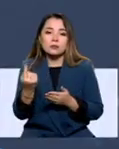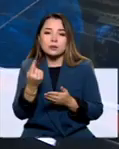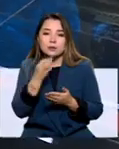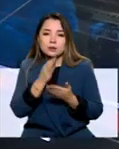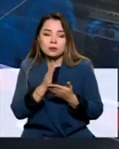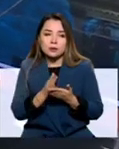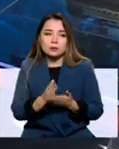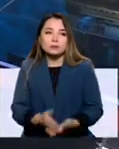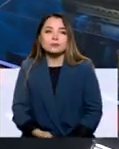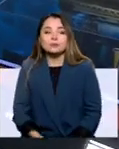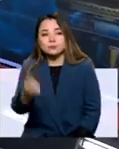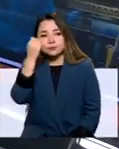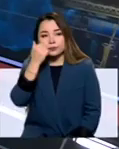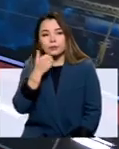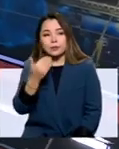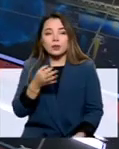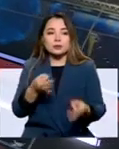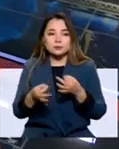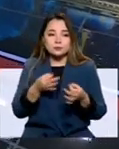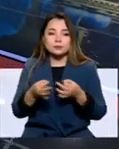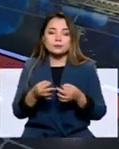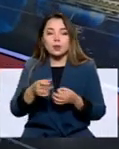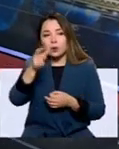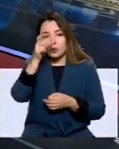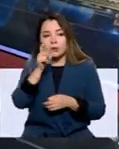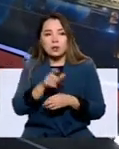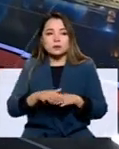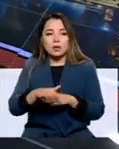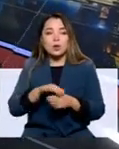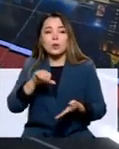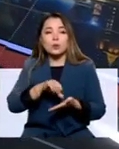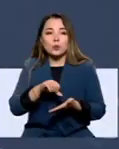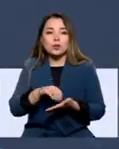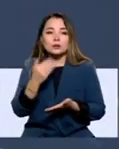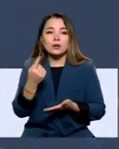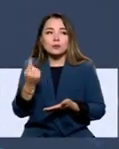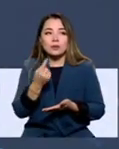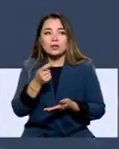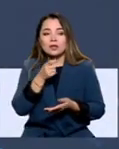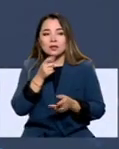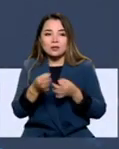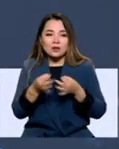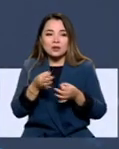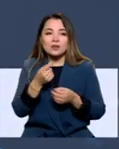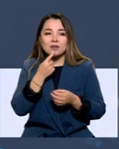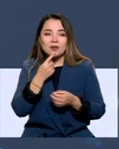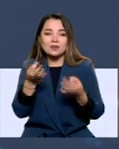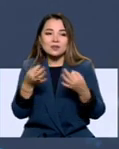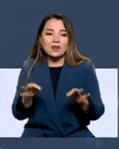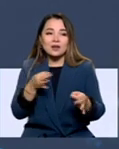айтат аны. Рахмет, Султан Акимова. Енді екі түркі халықтың өкілі ретінде бір тілде сөйлесіп отырғаныңыздың өзі сол